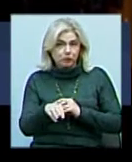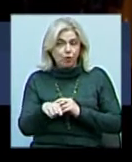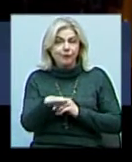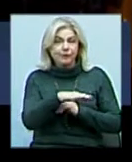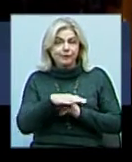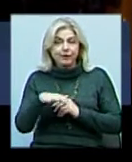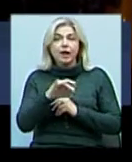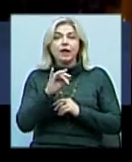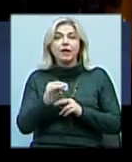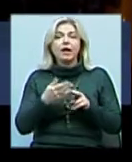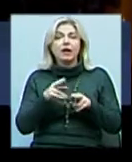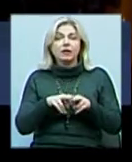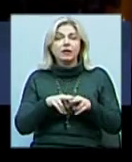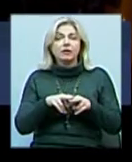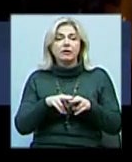Складність гасіння пожежі